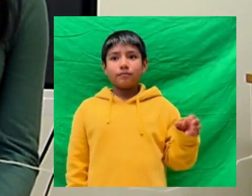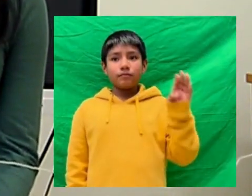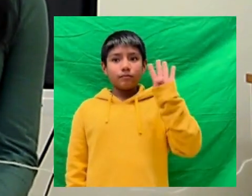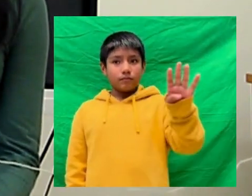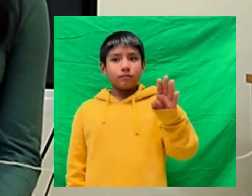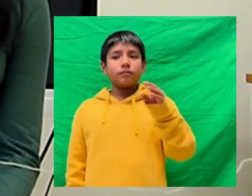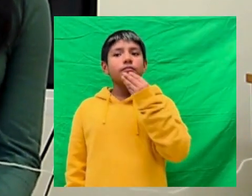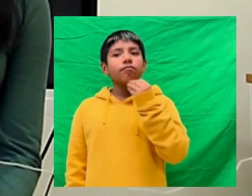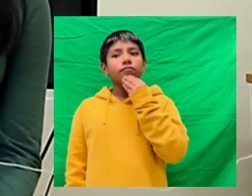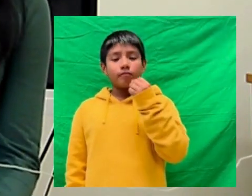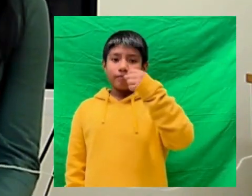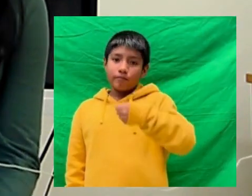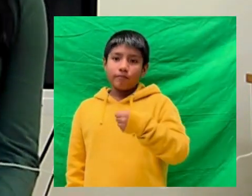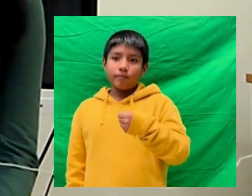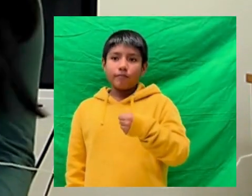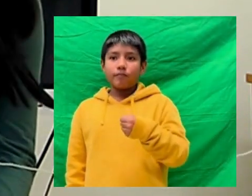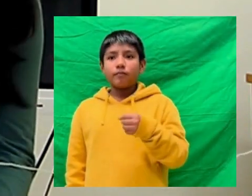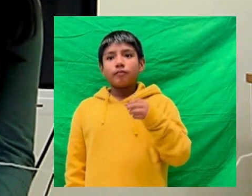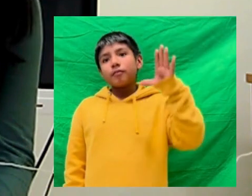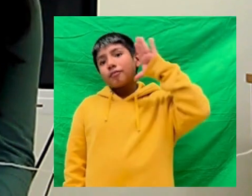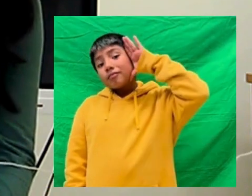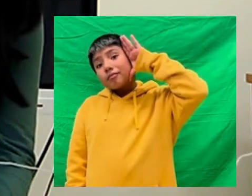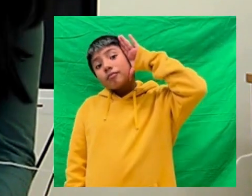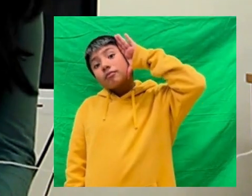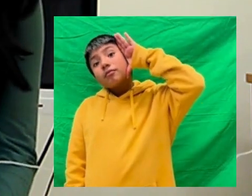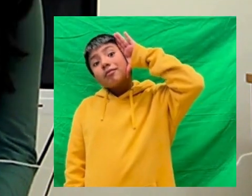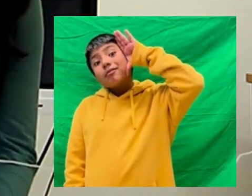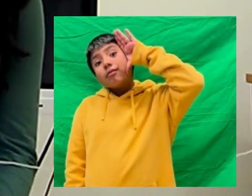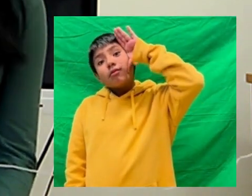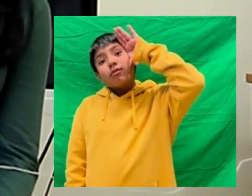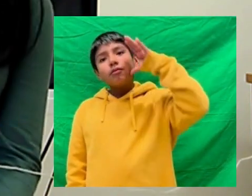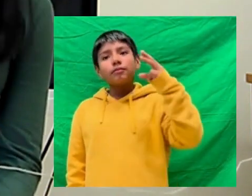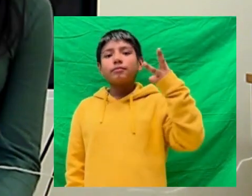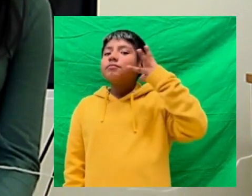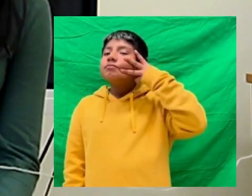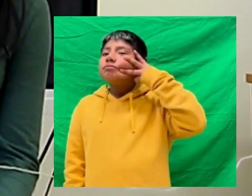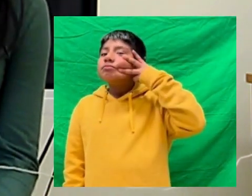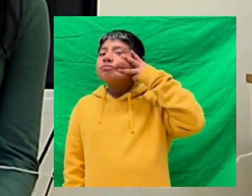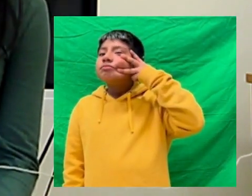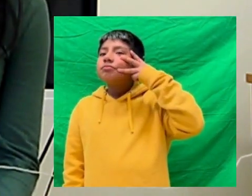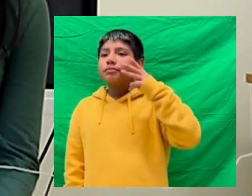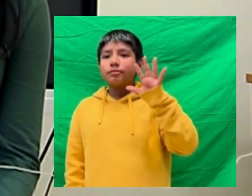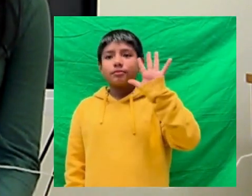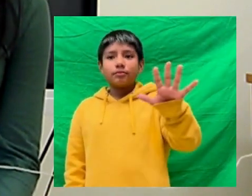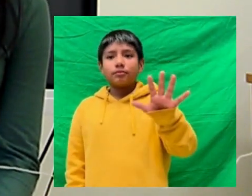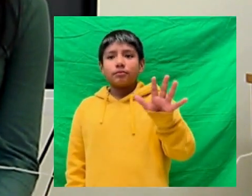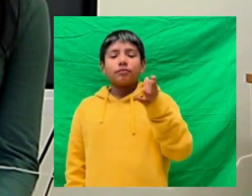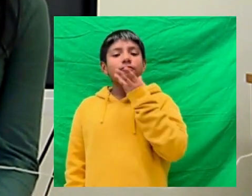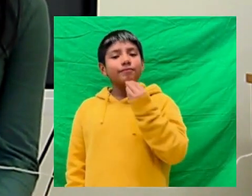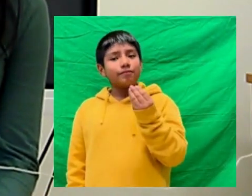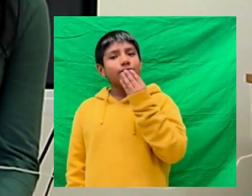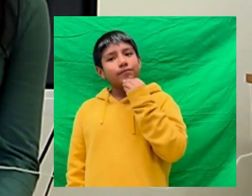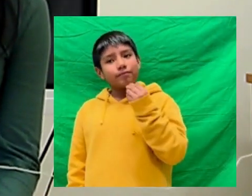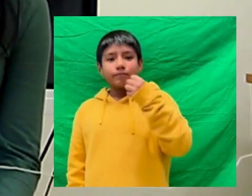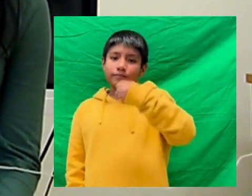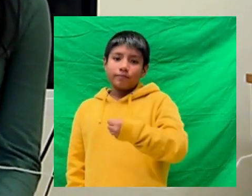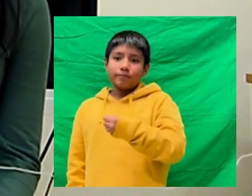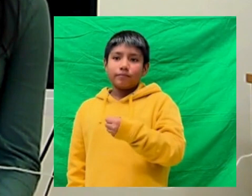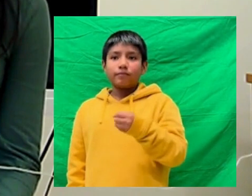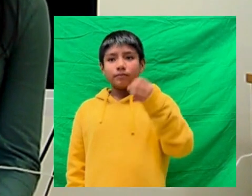ako, lauako, arian eta didan. Aurrezkuntza bost a gelako